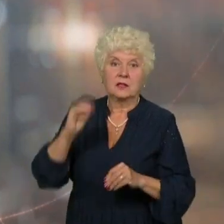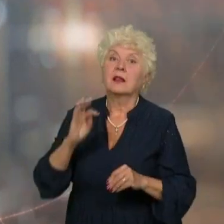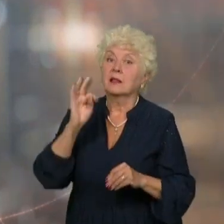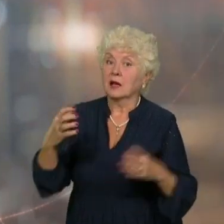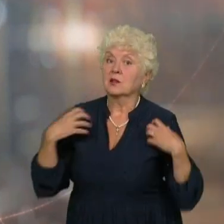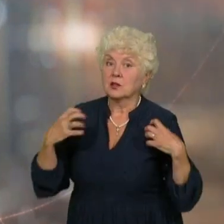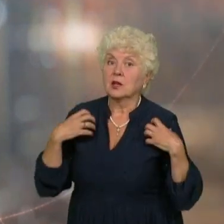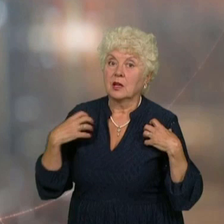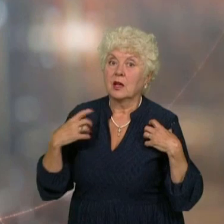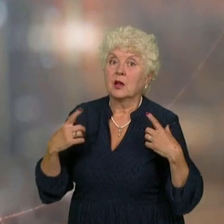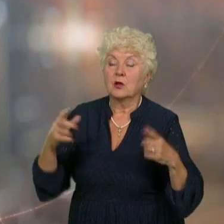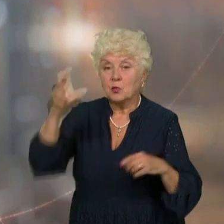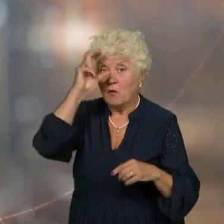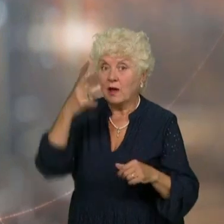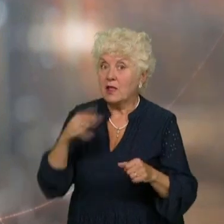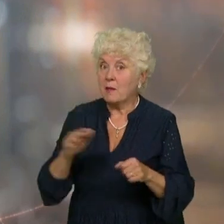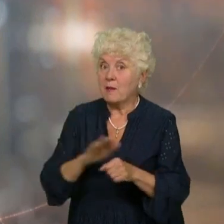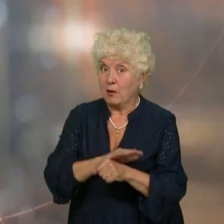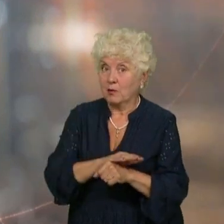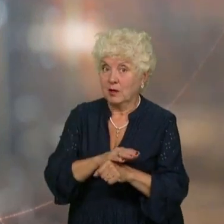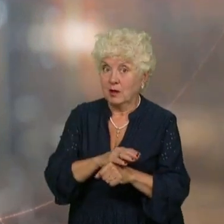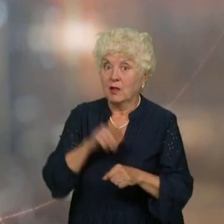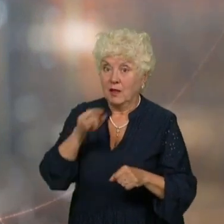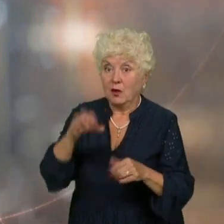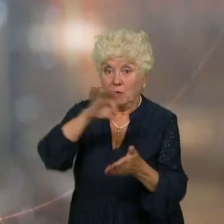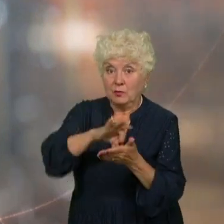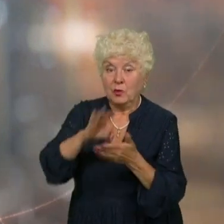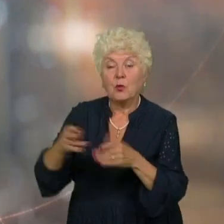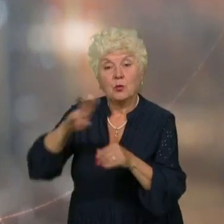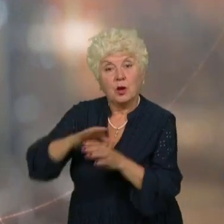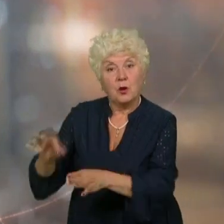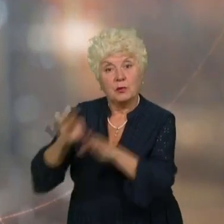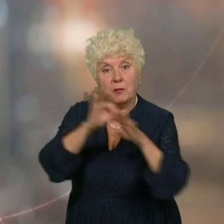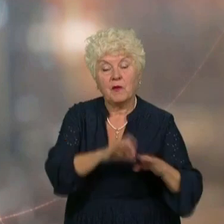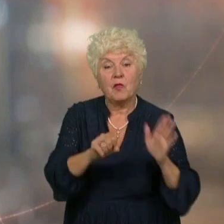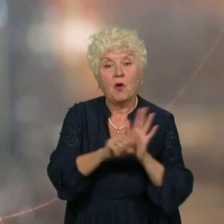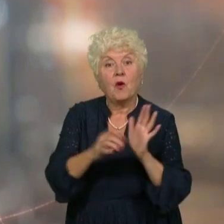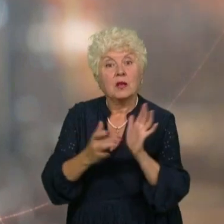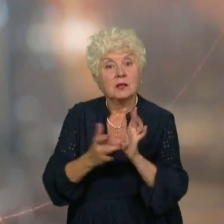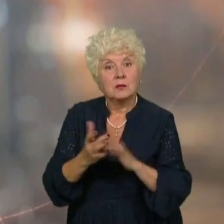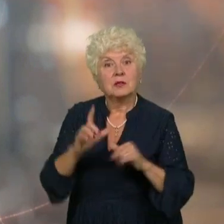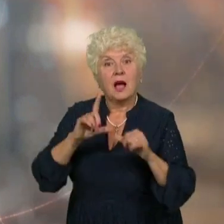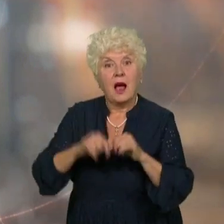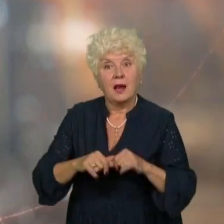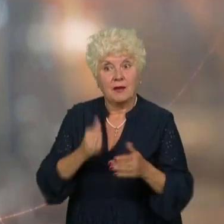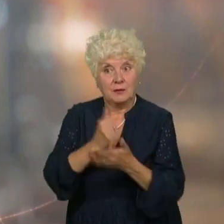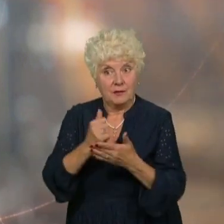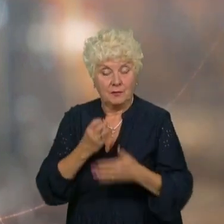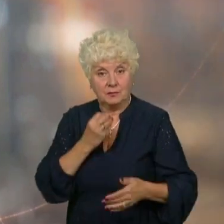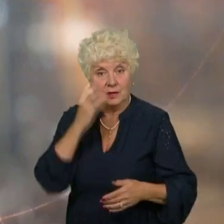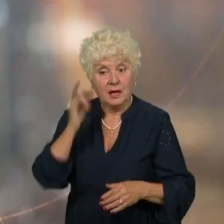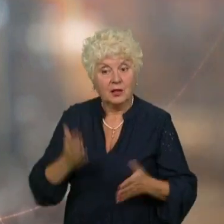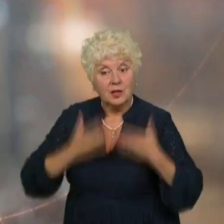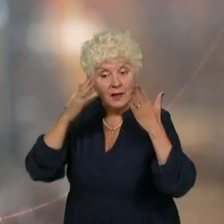żyje człowiek niepełny dosłownie ten konkretny którego przyprowadzono do Jezusa ale w sferze duchowej kiedy czytamy tę